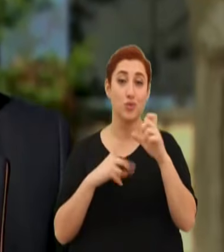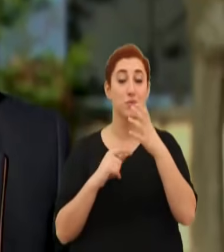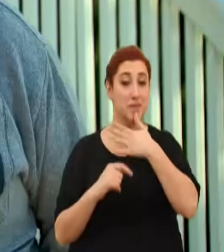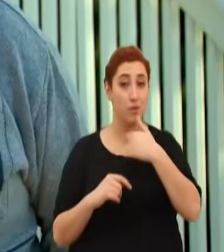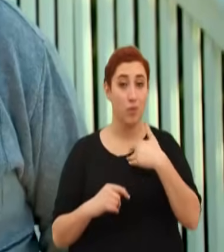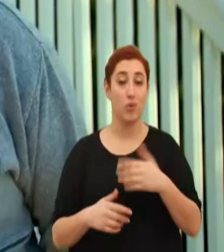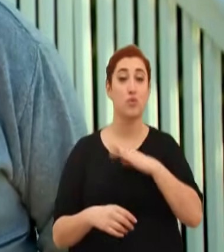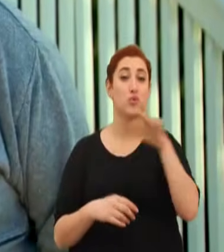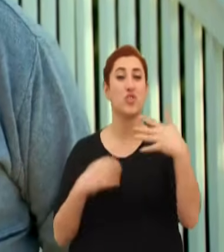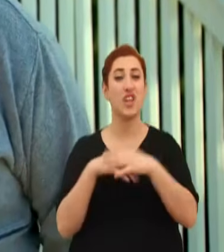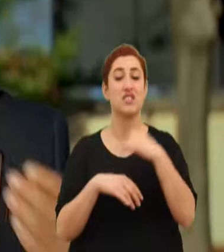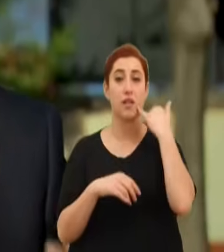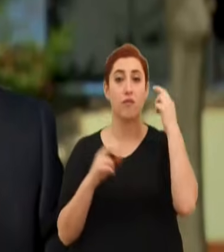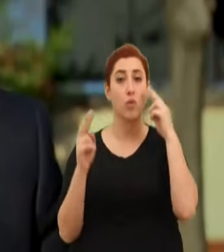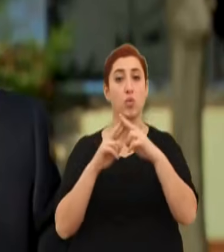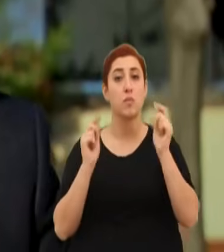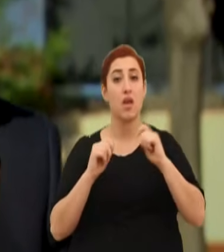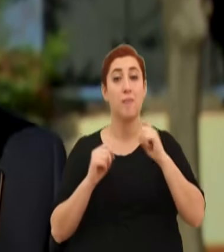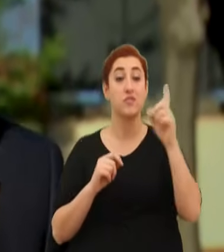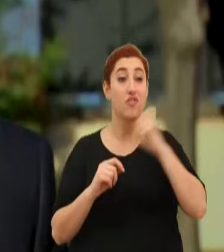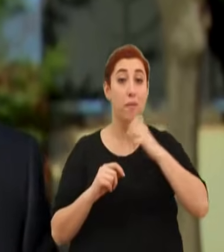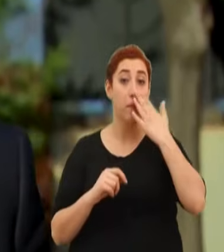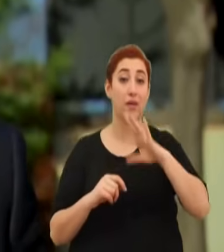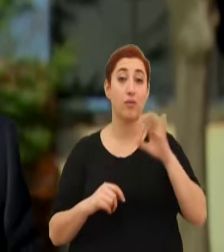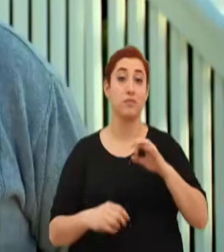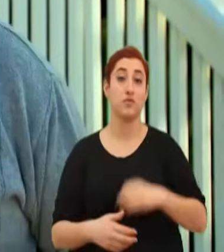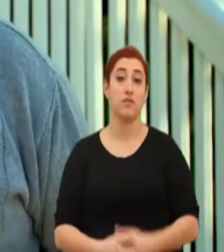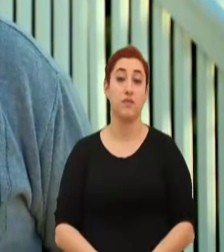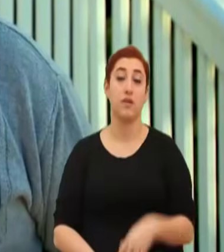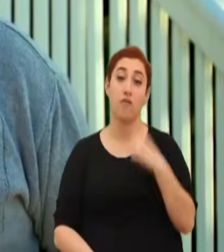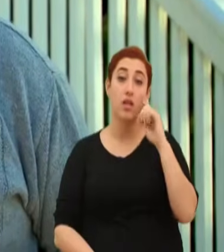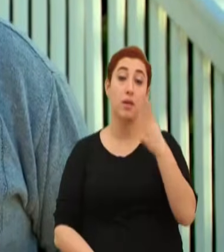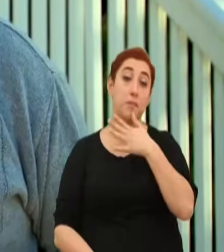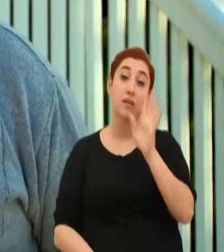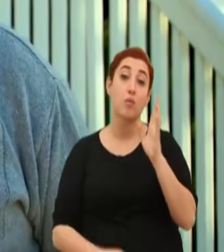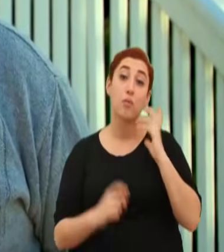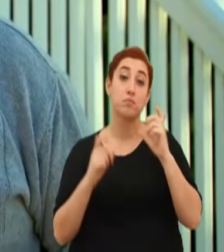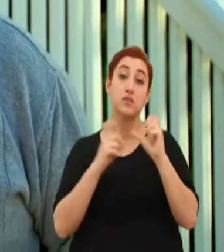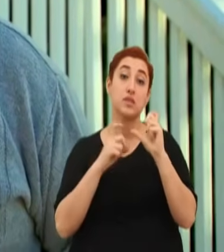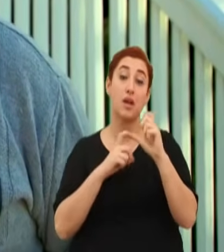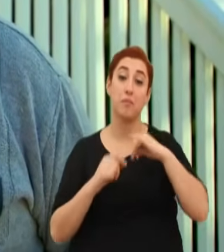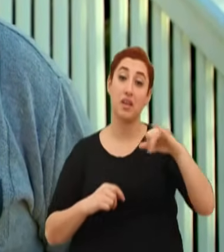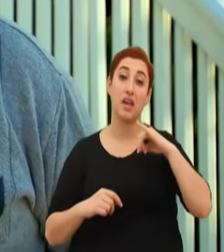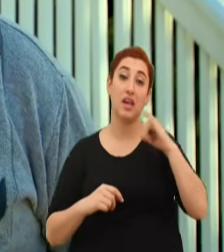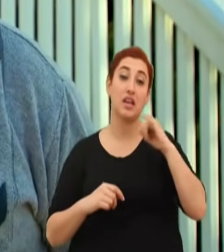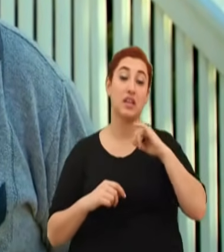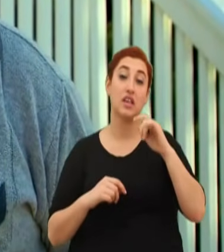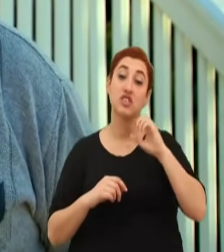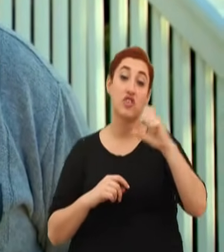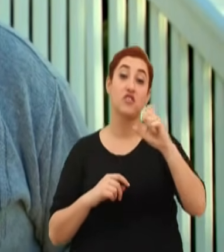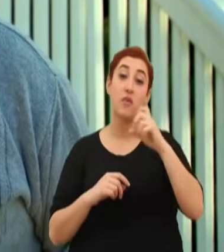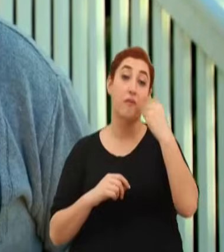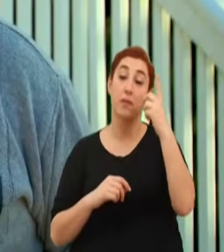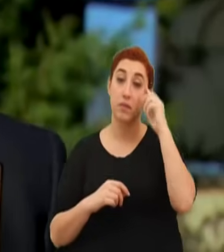Şükrü, biliyorum. Bütün gece telefon görüşmeleri yaptım işte. Bir cevap bekliyorum şu anda. Vallahi bilmem artık Zarp. Yakında ipini çekerler